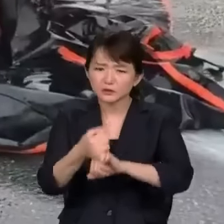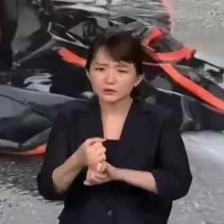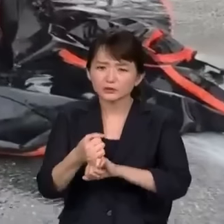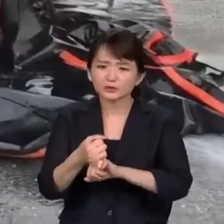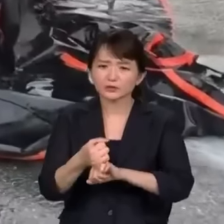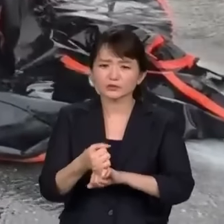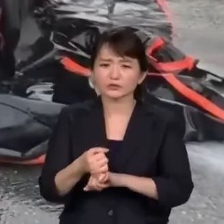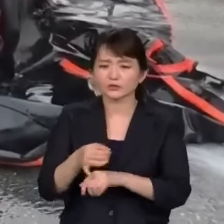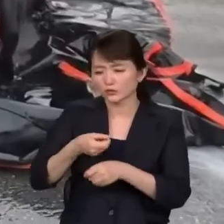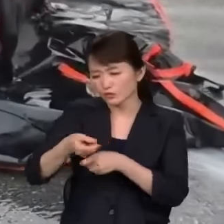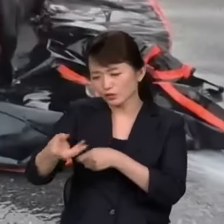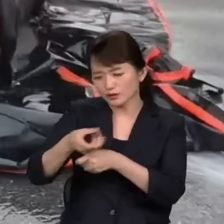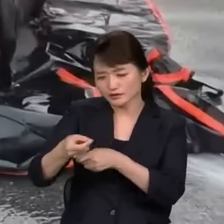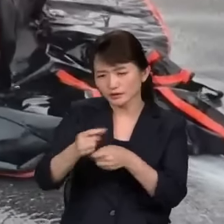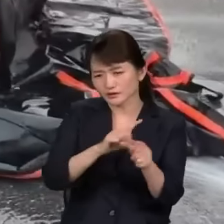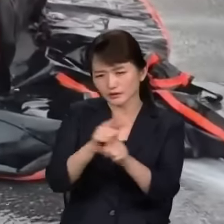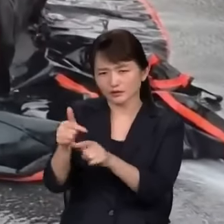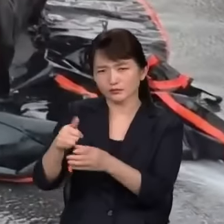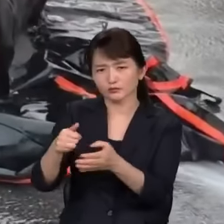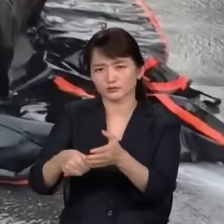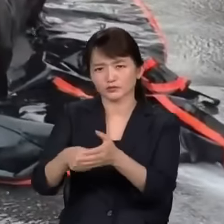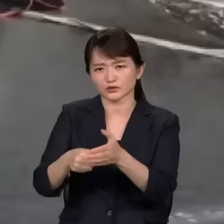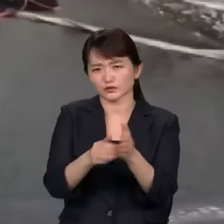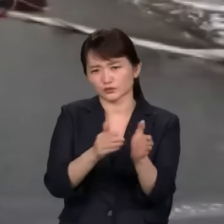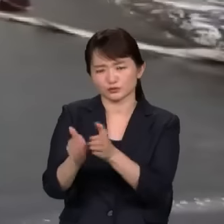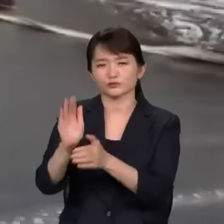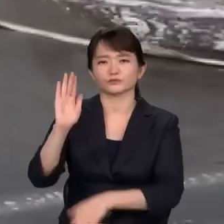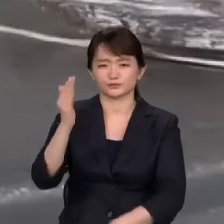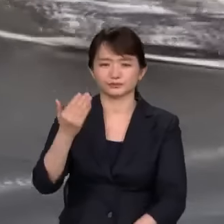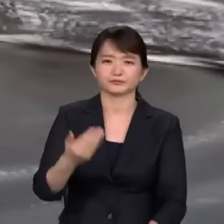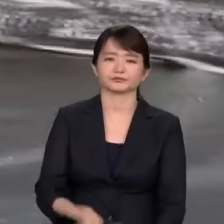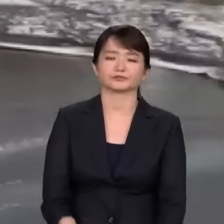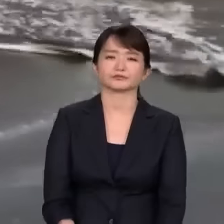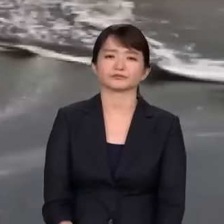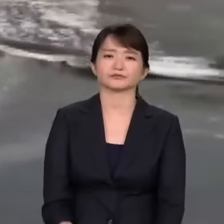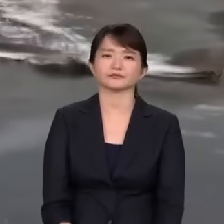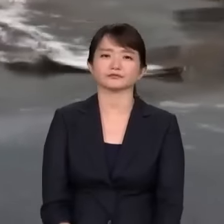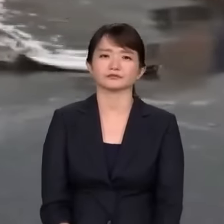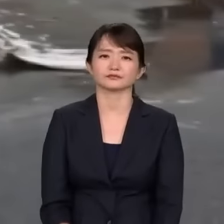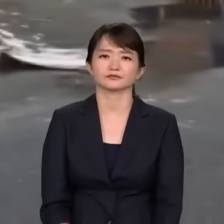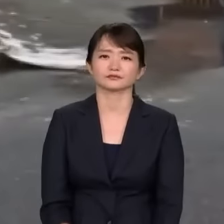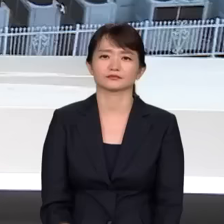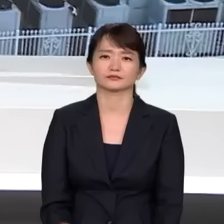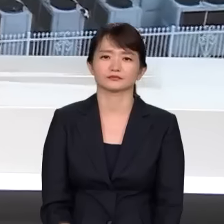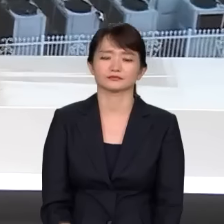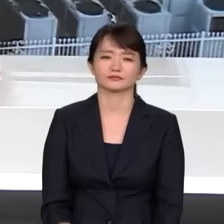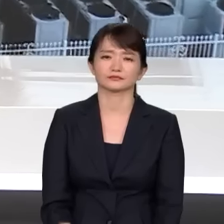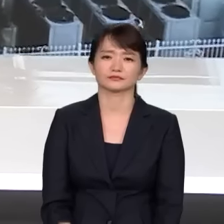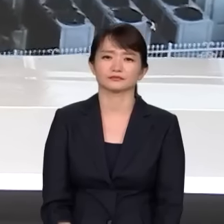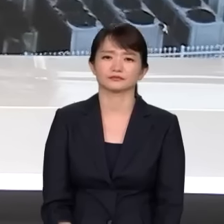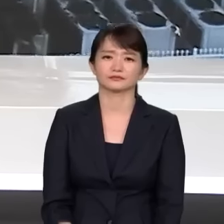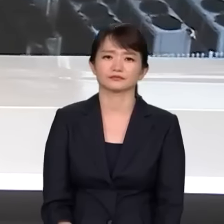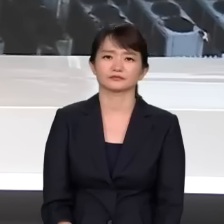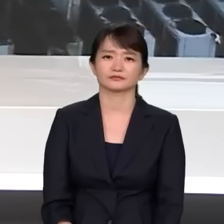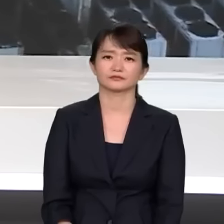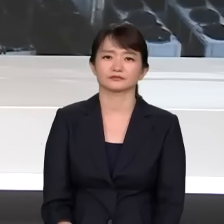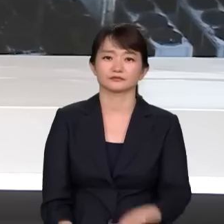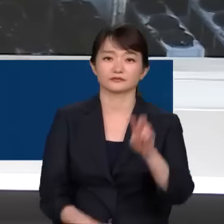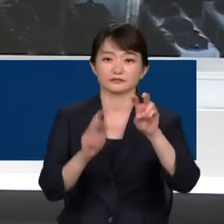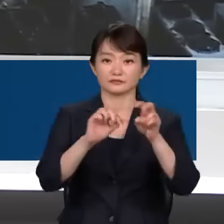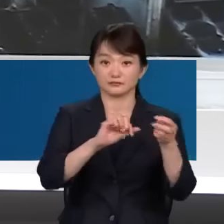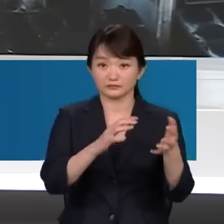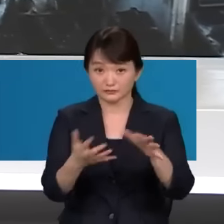설비를 갖춰야 한다고 강조합니다. JTBC 공다솜입니다. 20여 명의